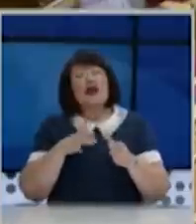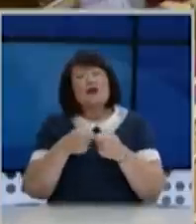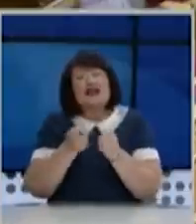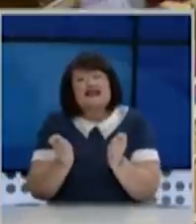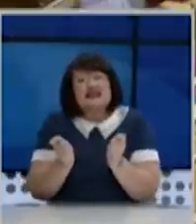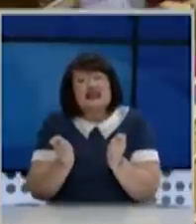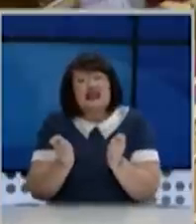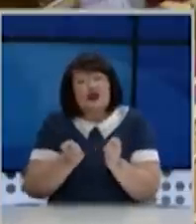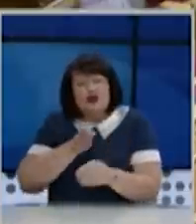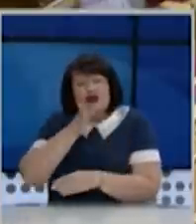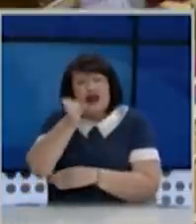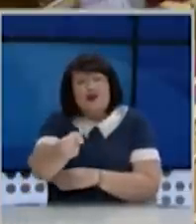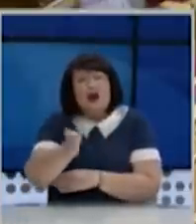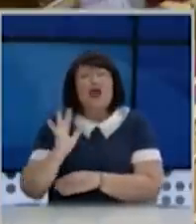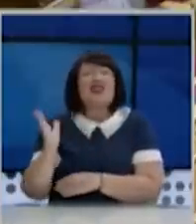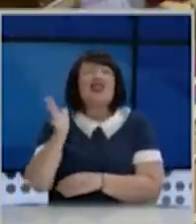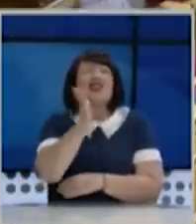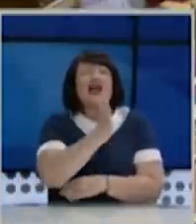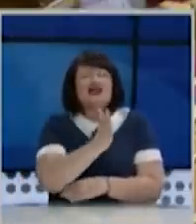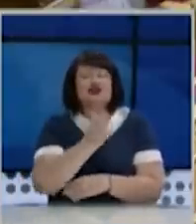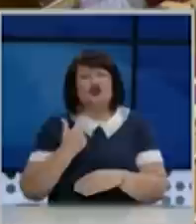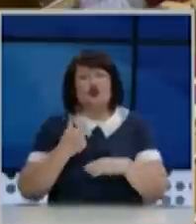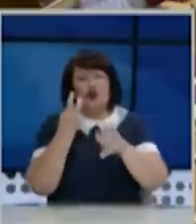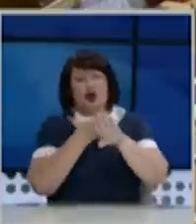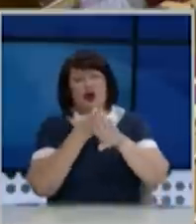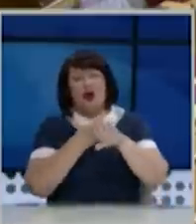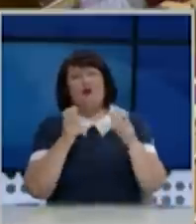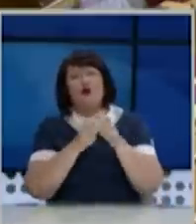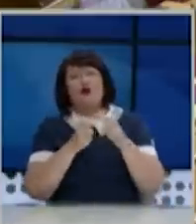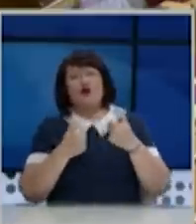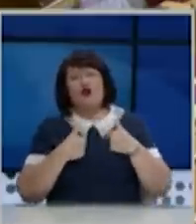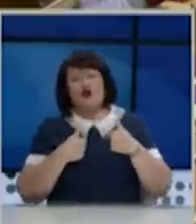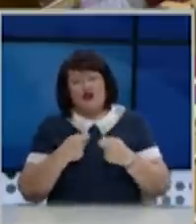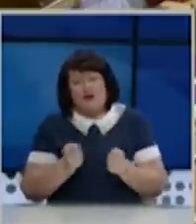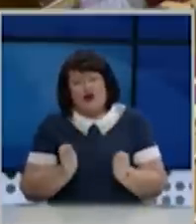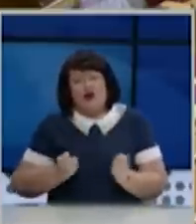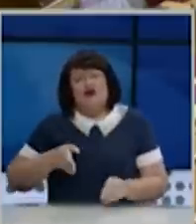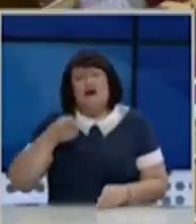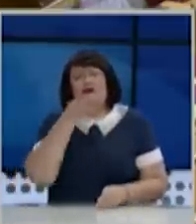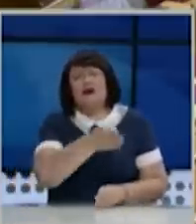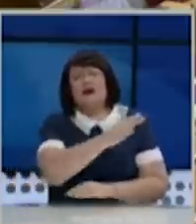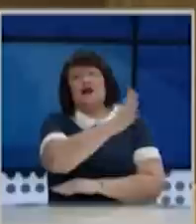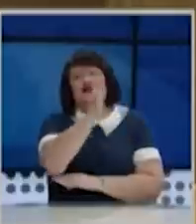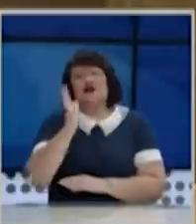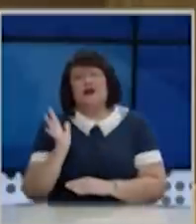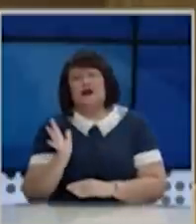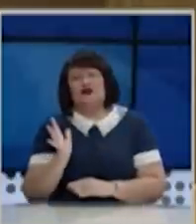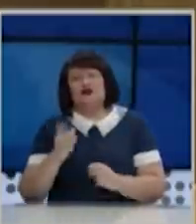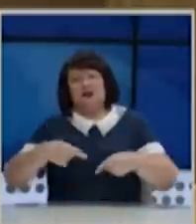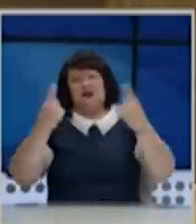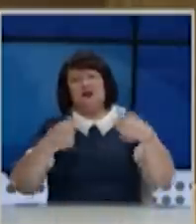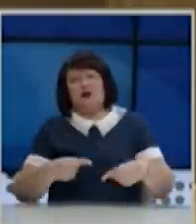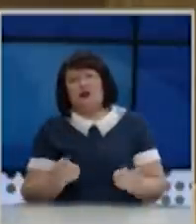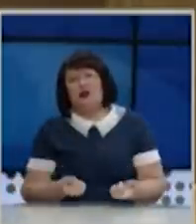συνεχίζοντας αυτή την πολιτική. Στο δάσος, επειδή είμαι από ορεινό. Λέω και για πολύ περισσότερα. Είναι η πολιτική σχεδιασμού της προστασίας